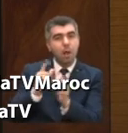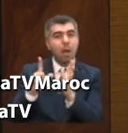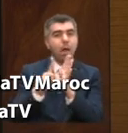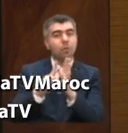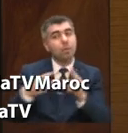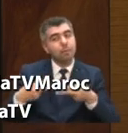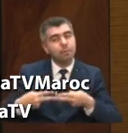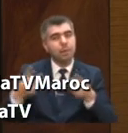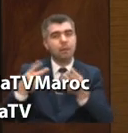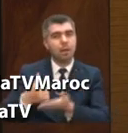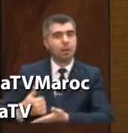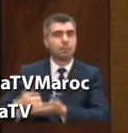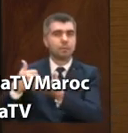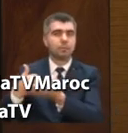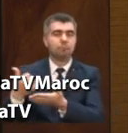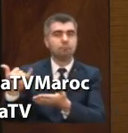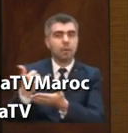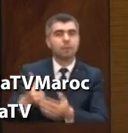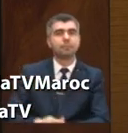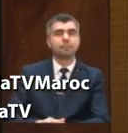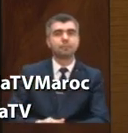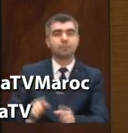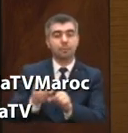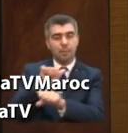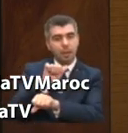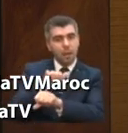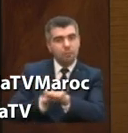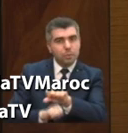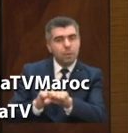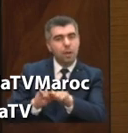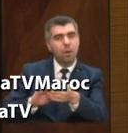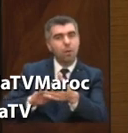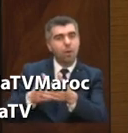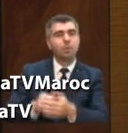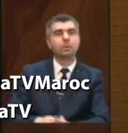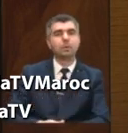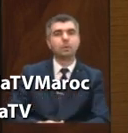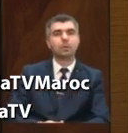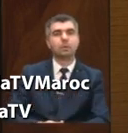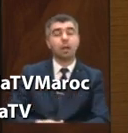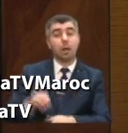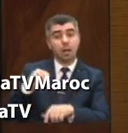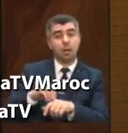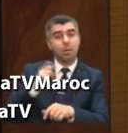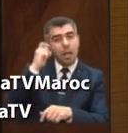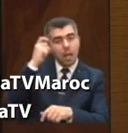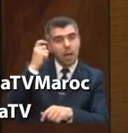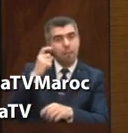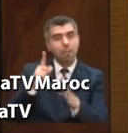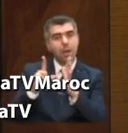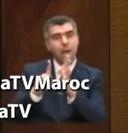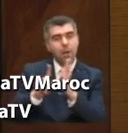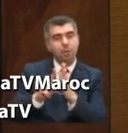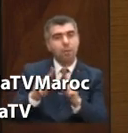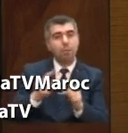لفائدة الصناع التقليديين بما في ذلك التغطية الصحية والاجتماعية. كما نقترح تفكير مستقبلا في قانون للتعويض